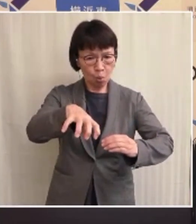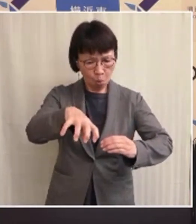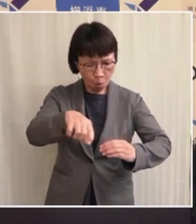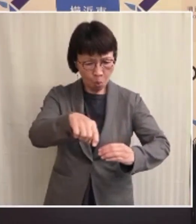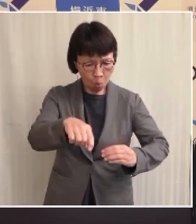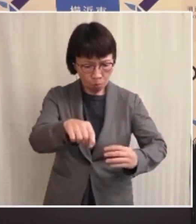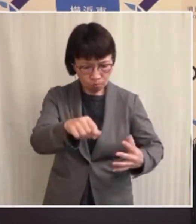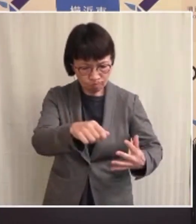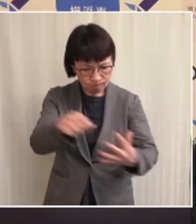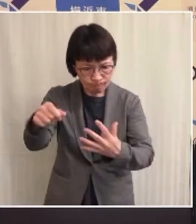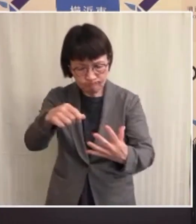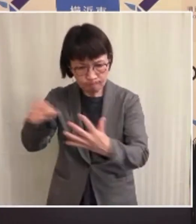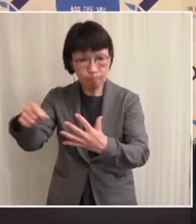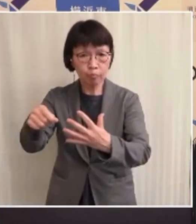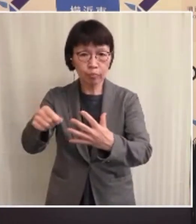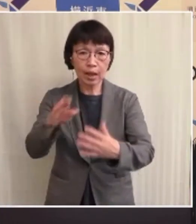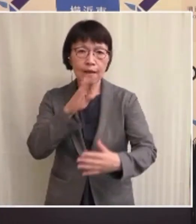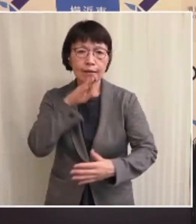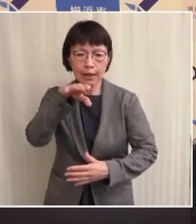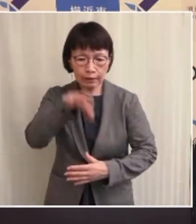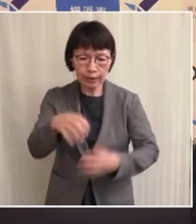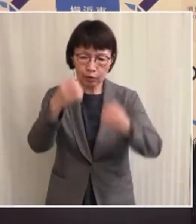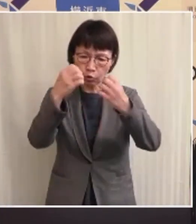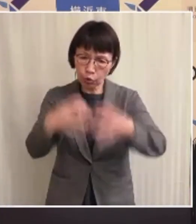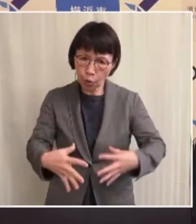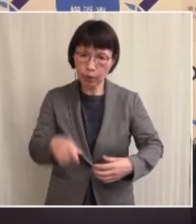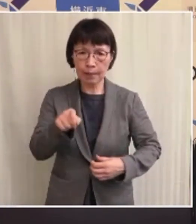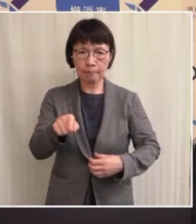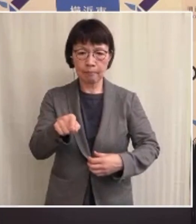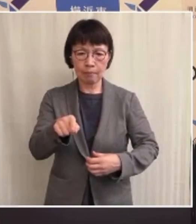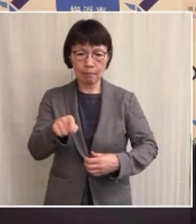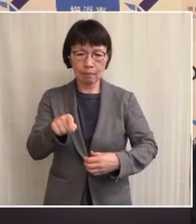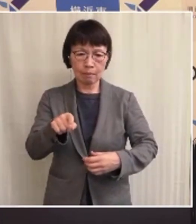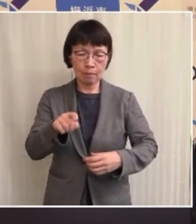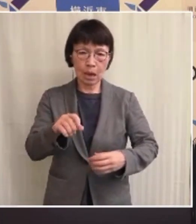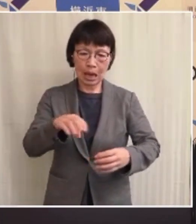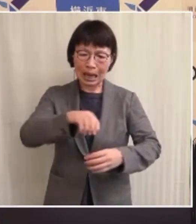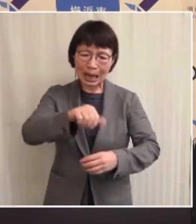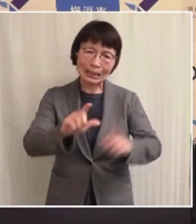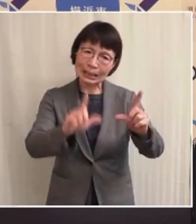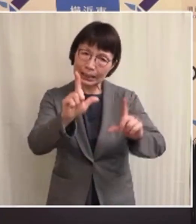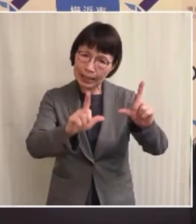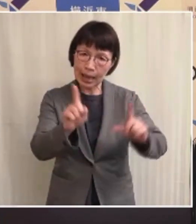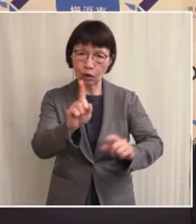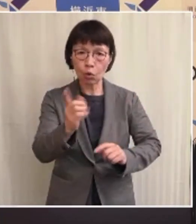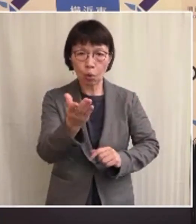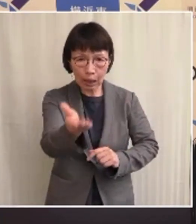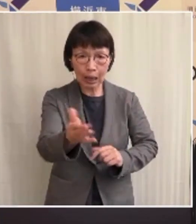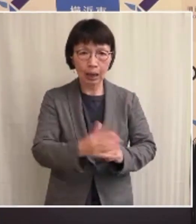して、その後、現地の条件として地形がどうなってるか、例えばここかなり視界が悪いと